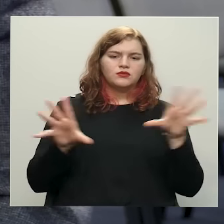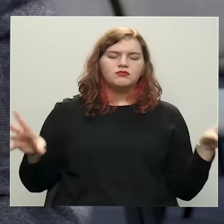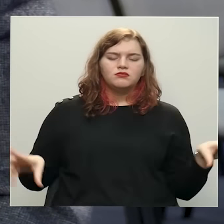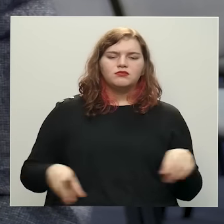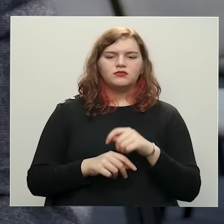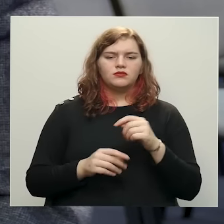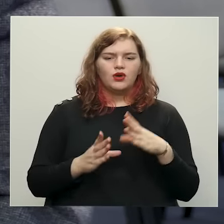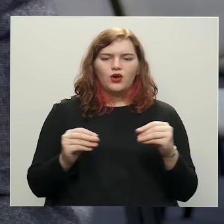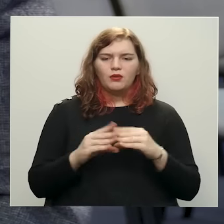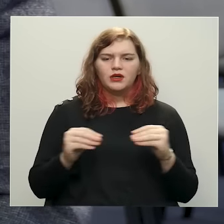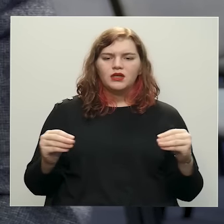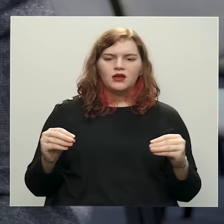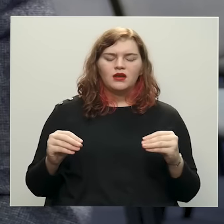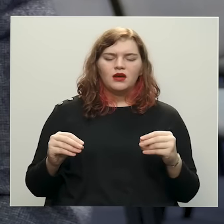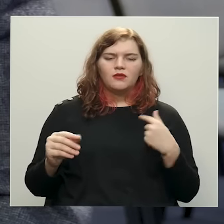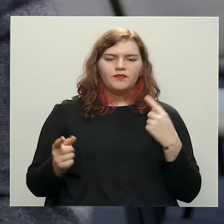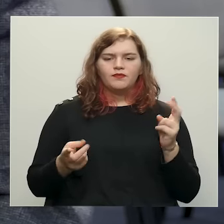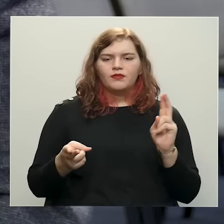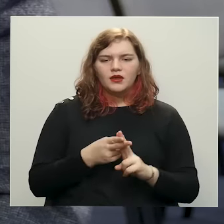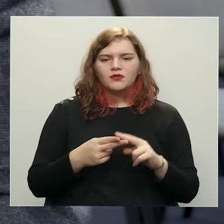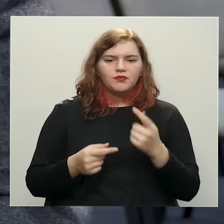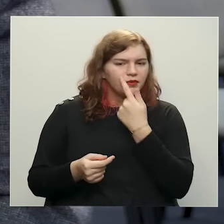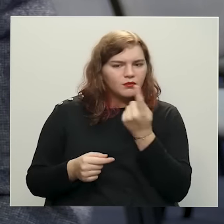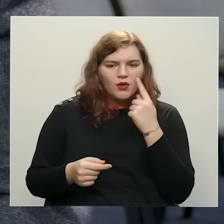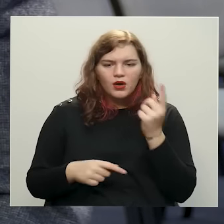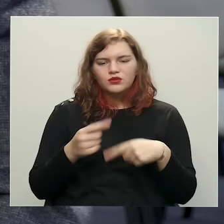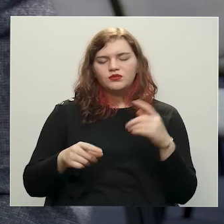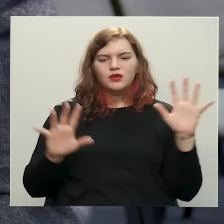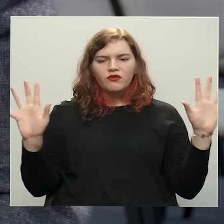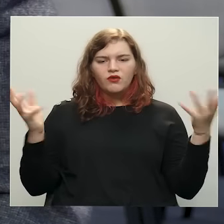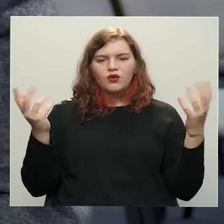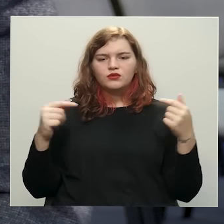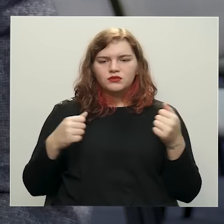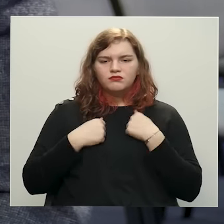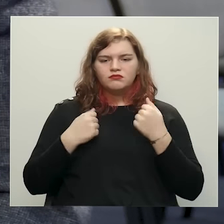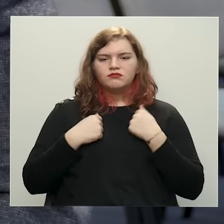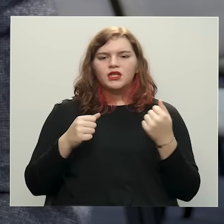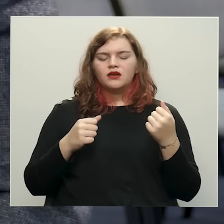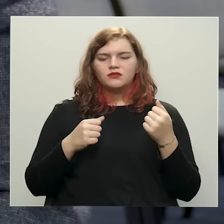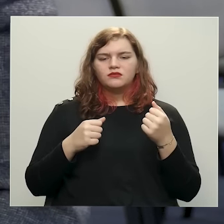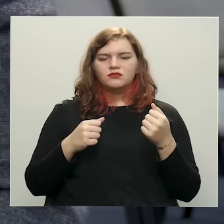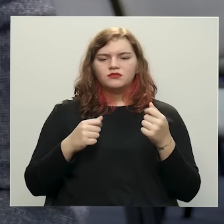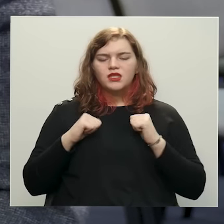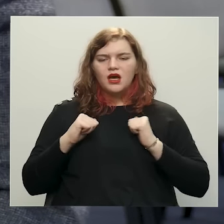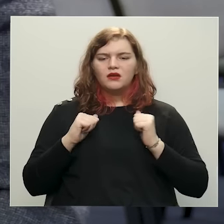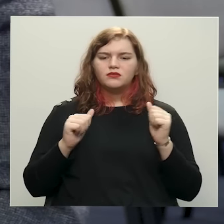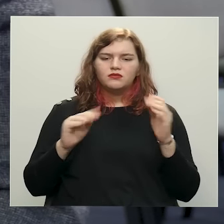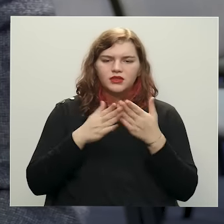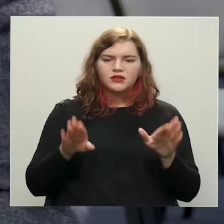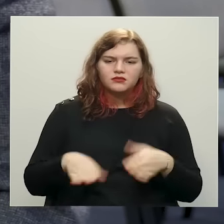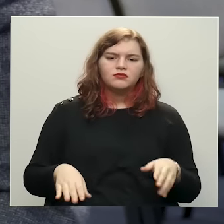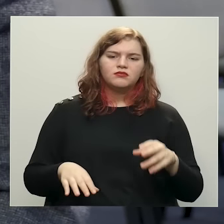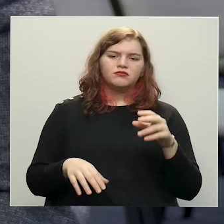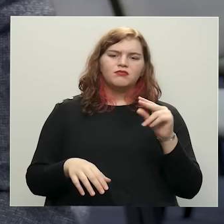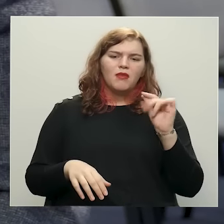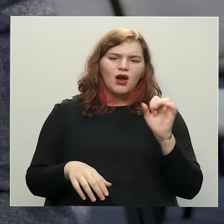țara, s-a întâlnit pentru prima dată după Revoluție, la Brădățel, începând de la Paul